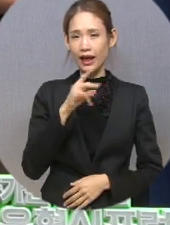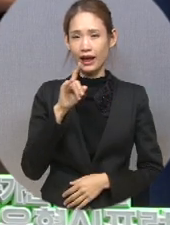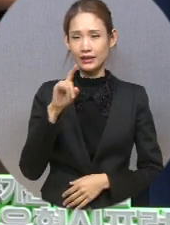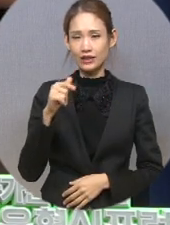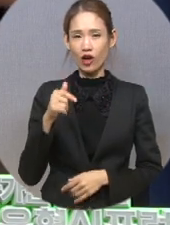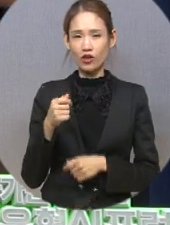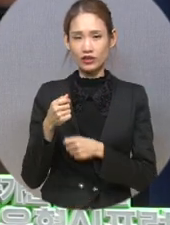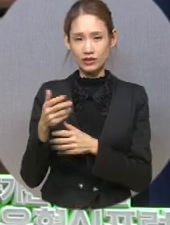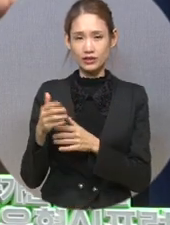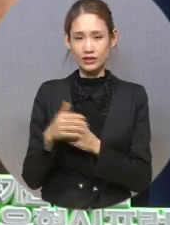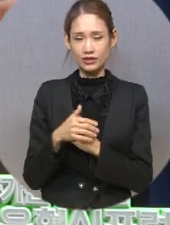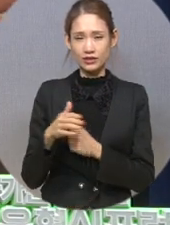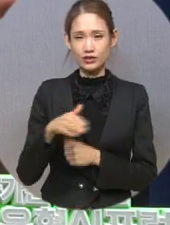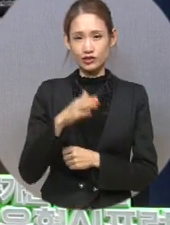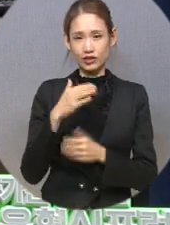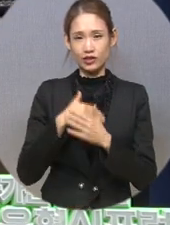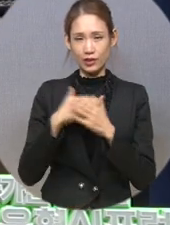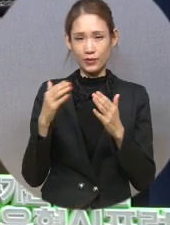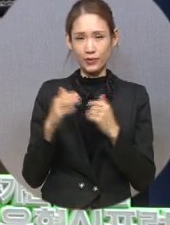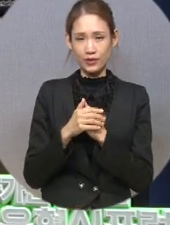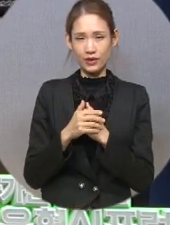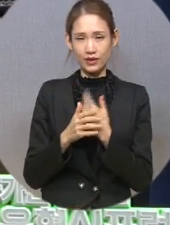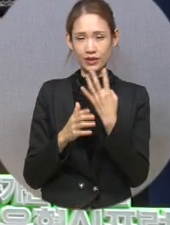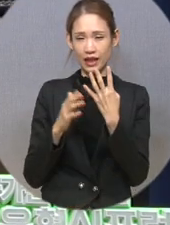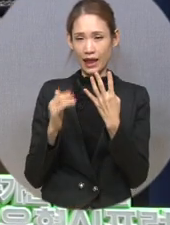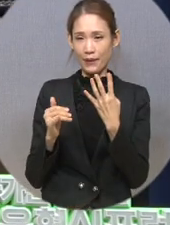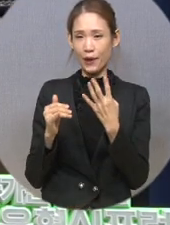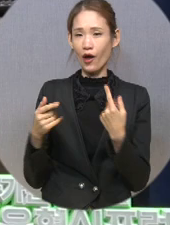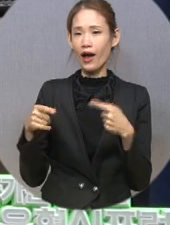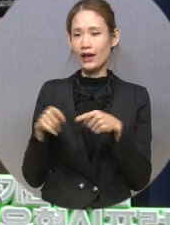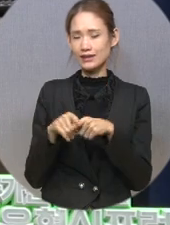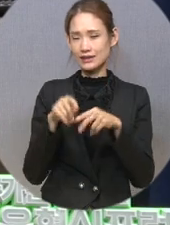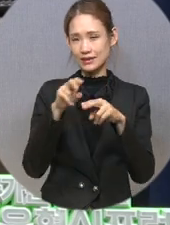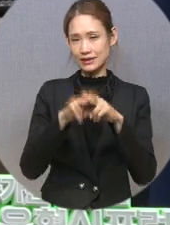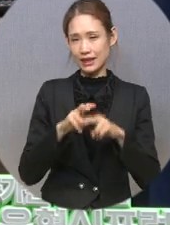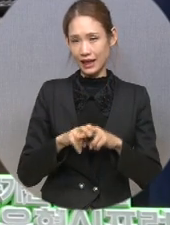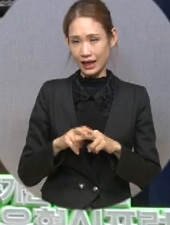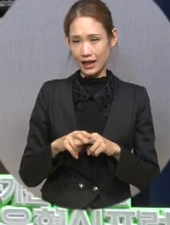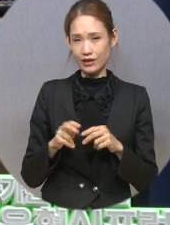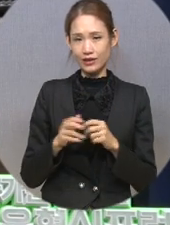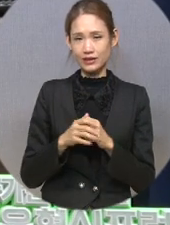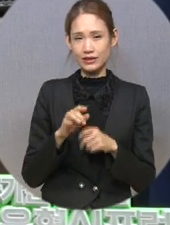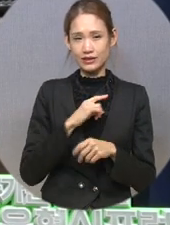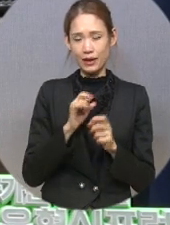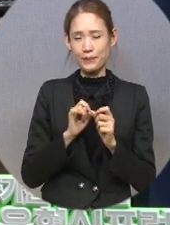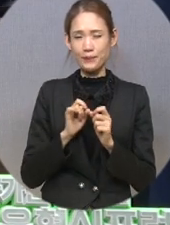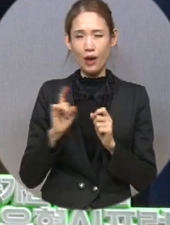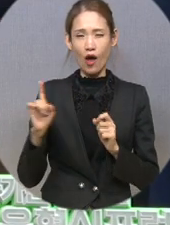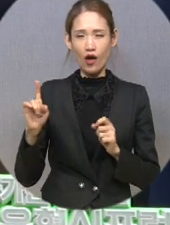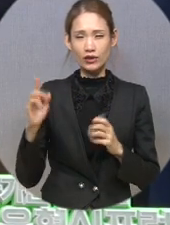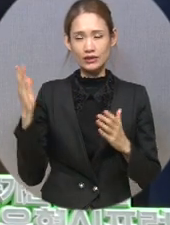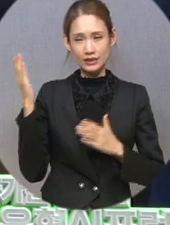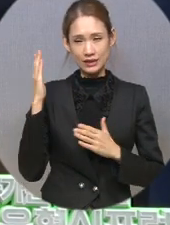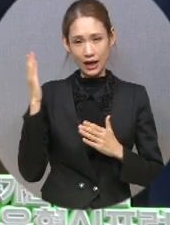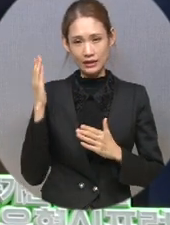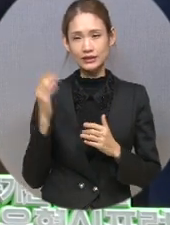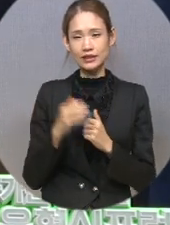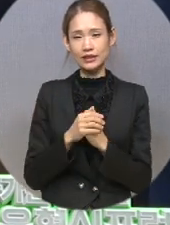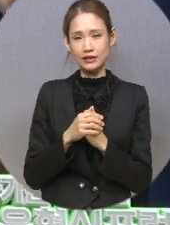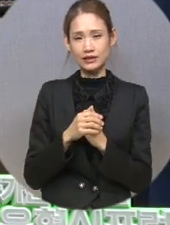대성리 쪽에 우리 반 아이들 한네 명을 같이 차에 태워가지고 제일 멀리 있는 친구 집에